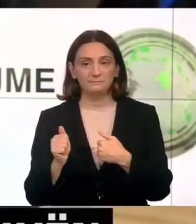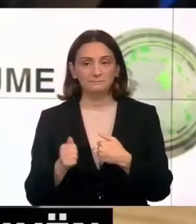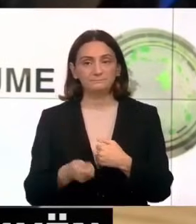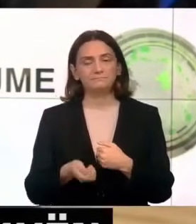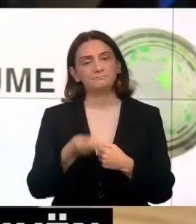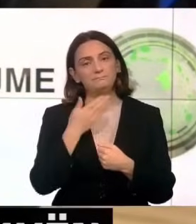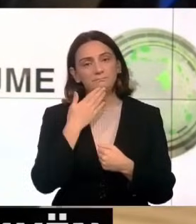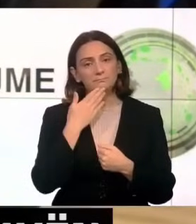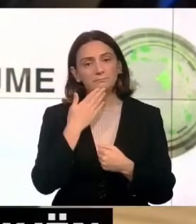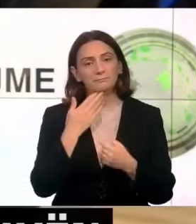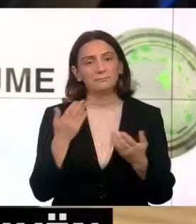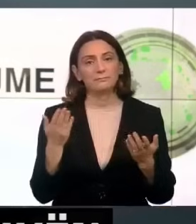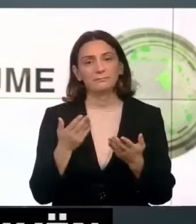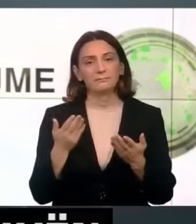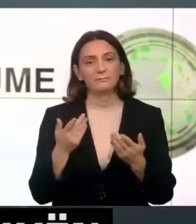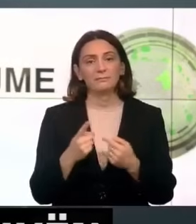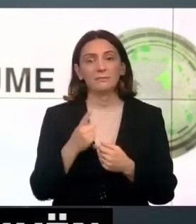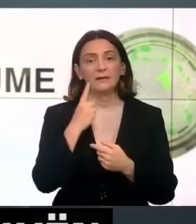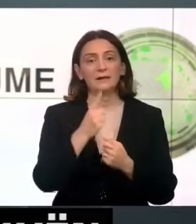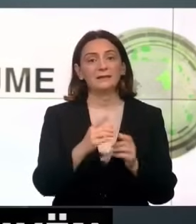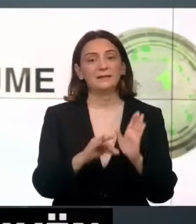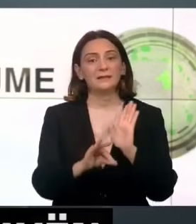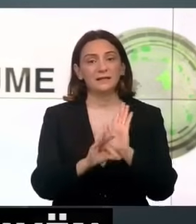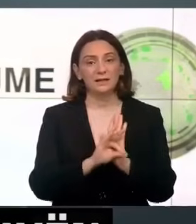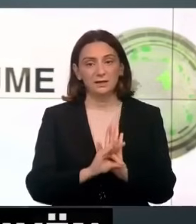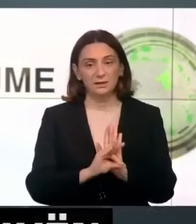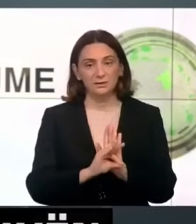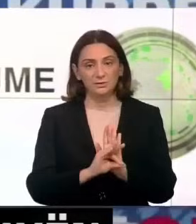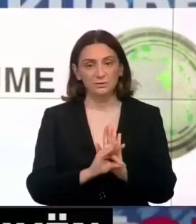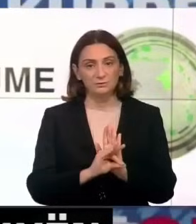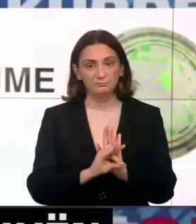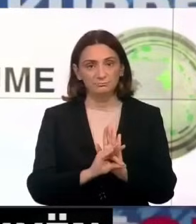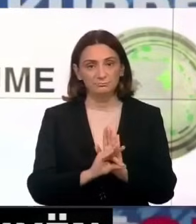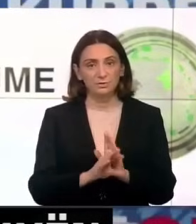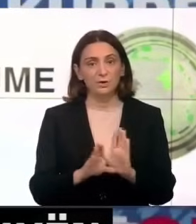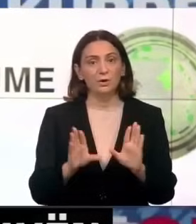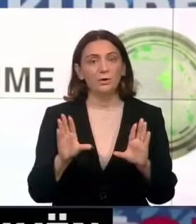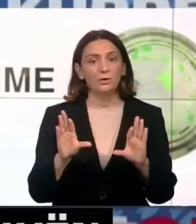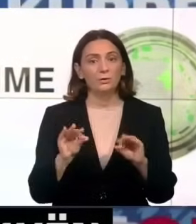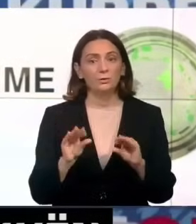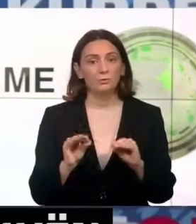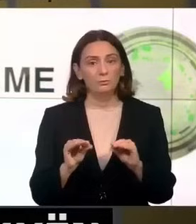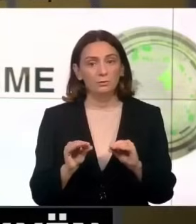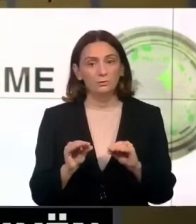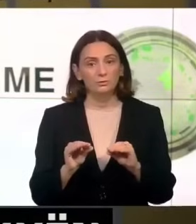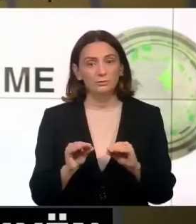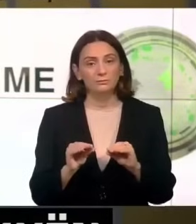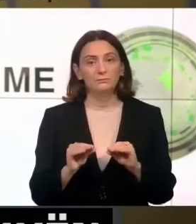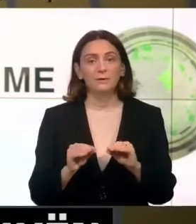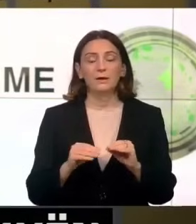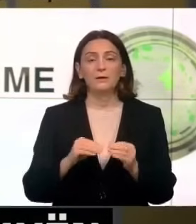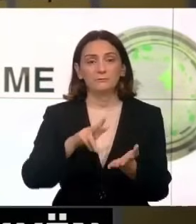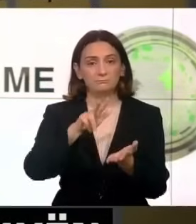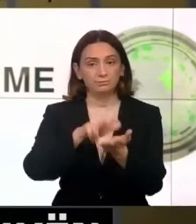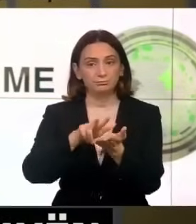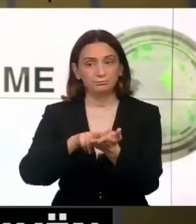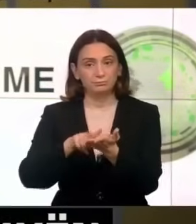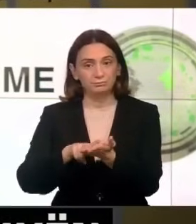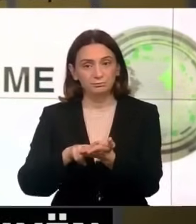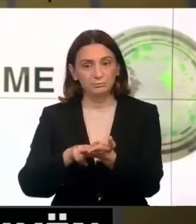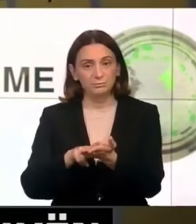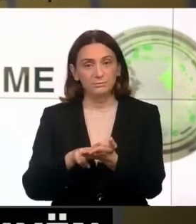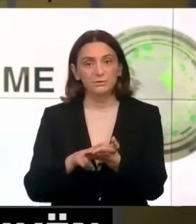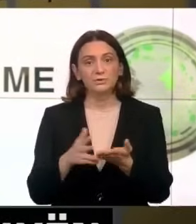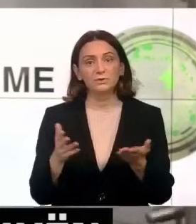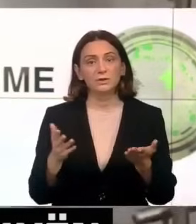nuk mund të kaloj kur, përveç se për tutkun apo dumanin. Momenti i dytë ishte akuza e Spakut